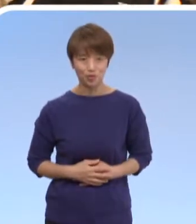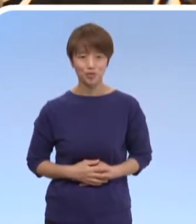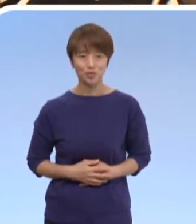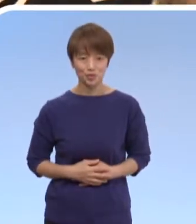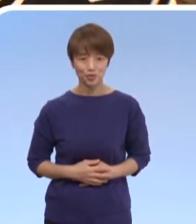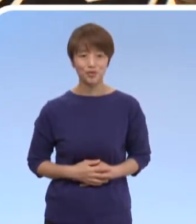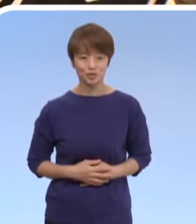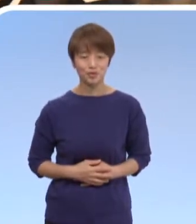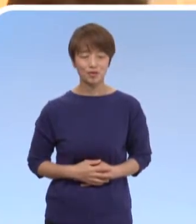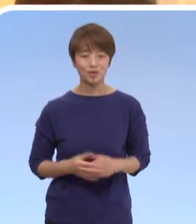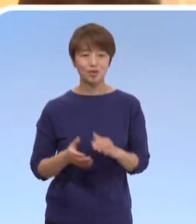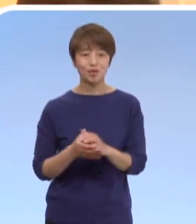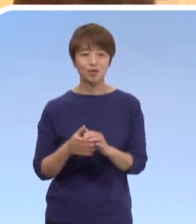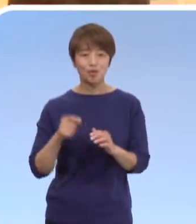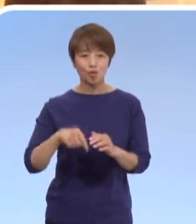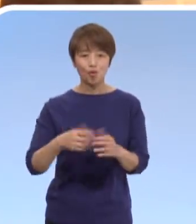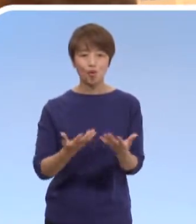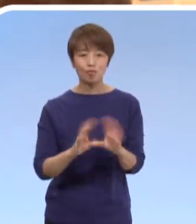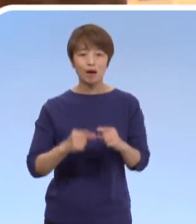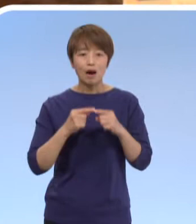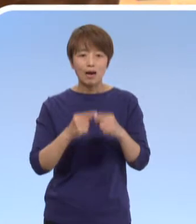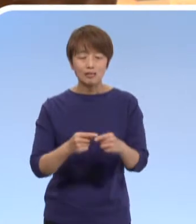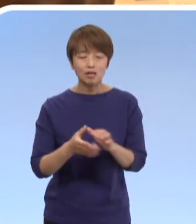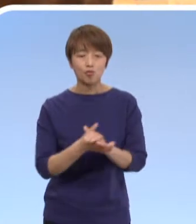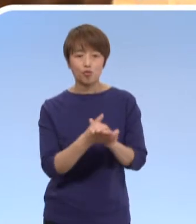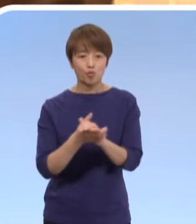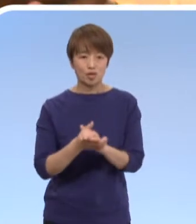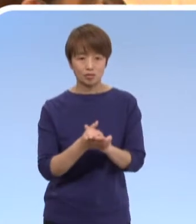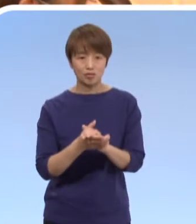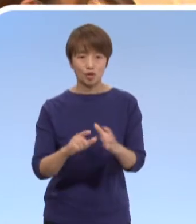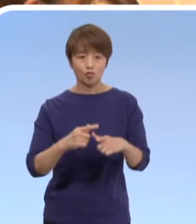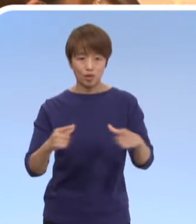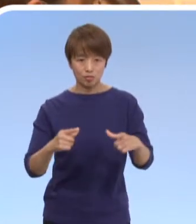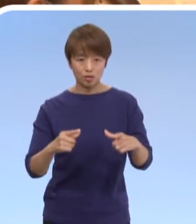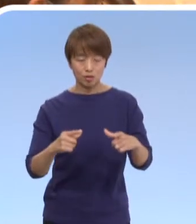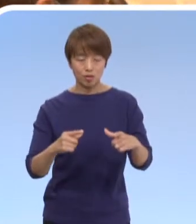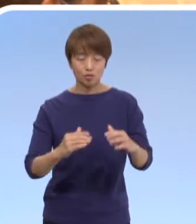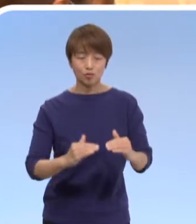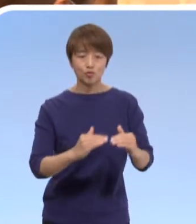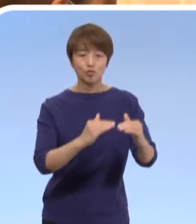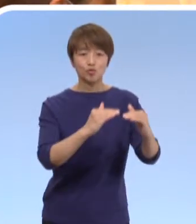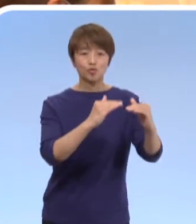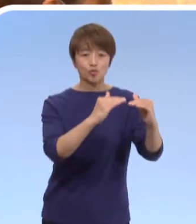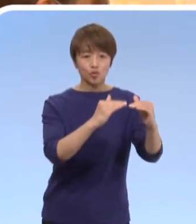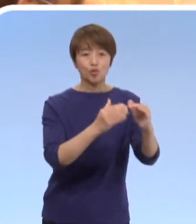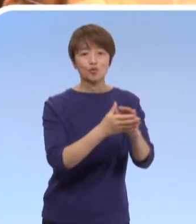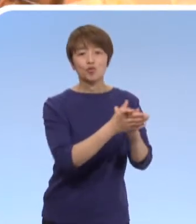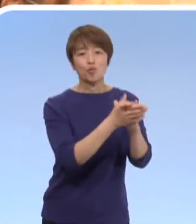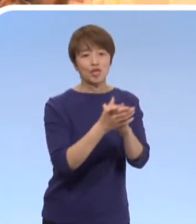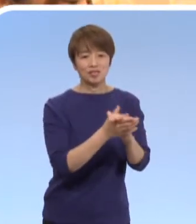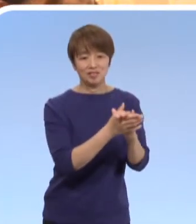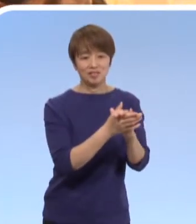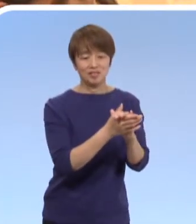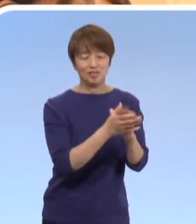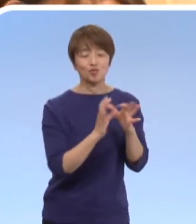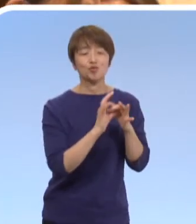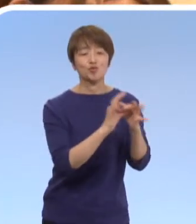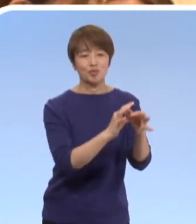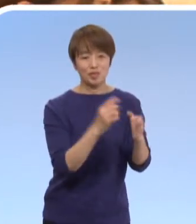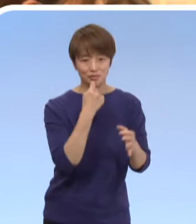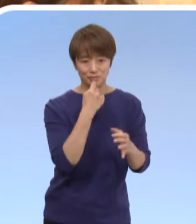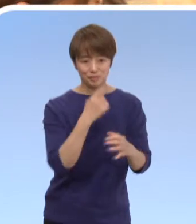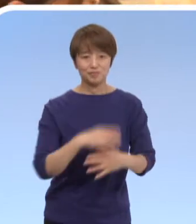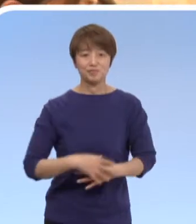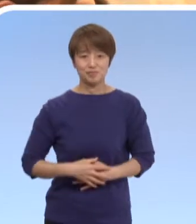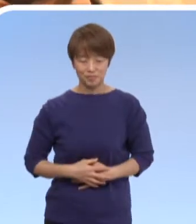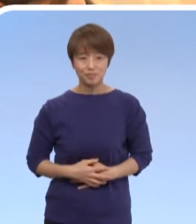すごい、じゃあ3世代 友達ができるっていうのがまあ一番、未だにねその当時の先輩方とも付